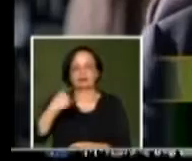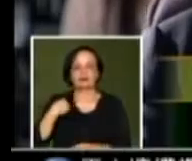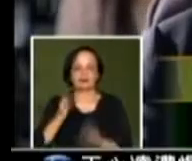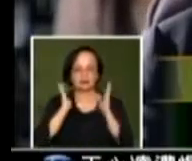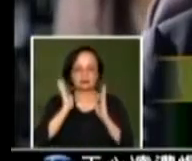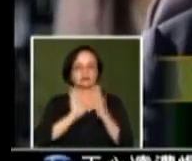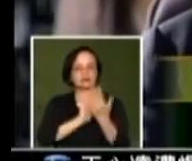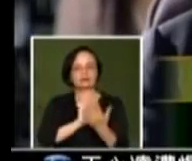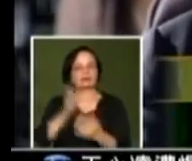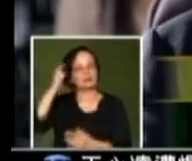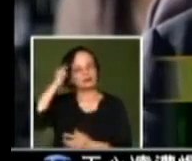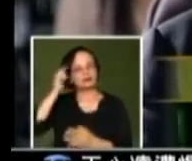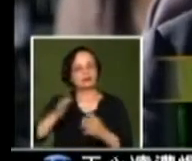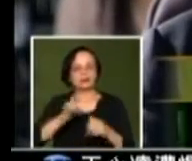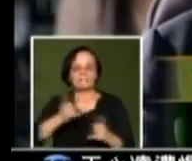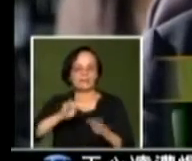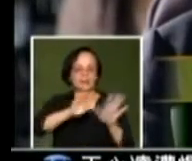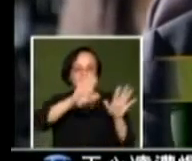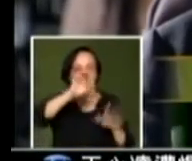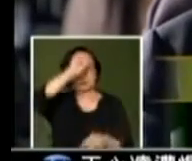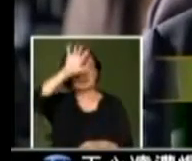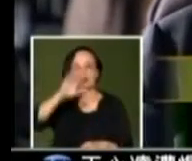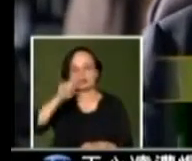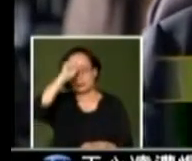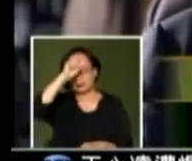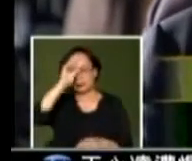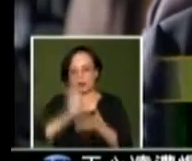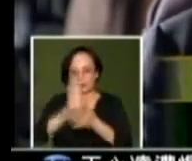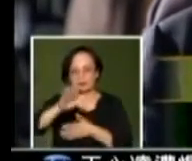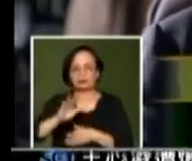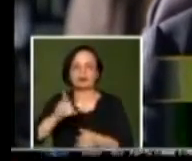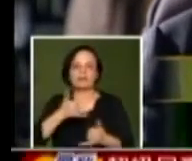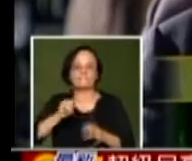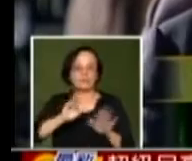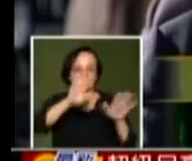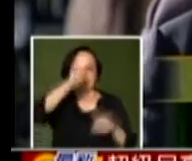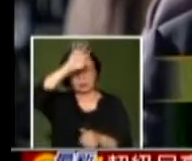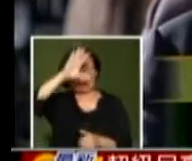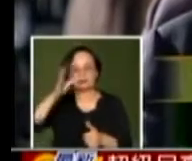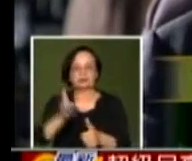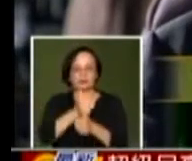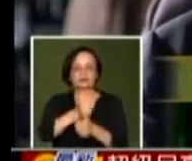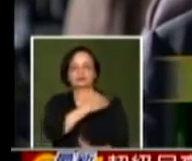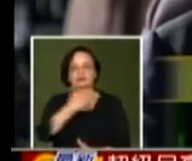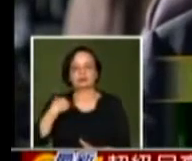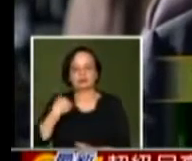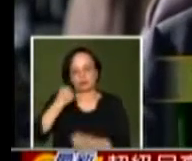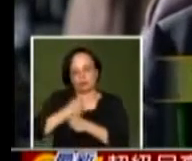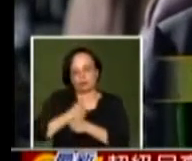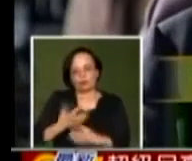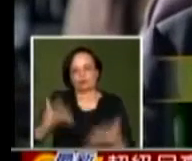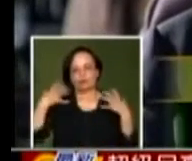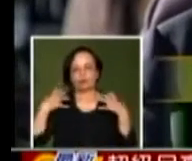人认为，民进党员最希望看到的未来民进党的主席是能够帮民进党打造成一个强而有力的反